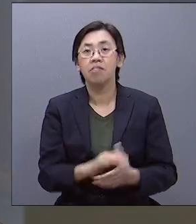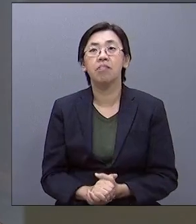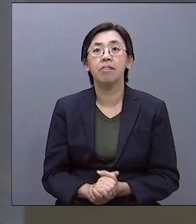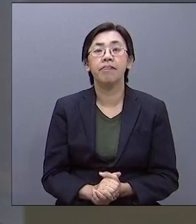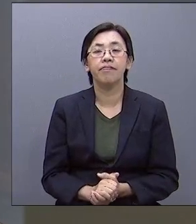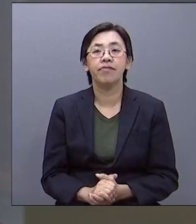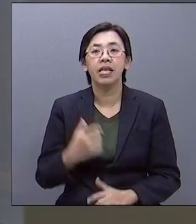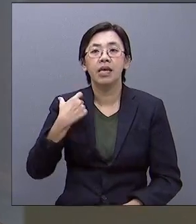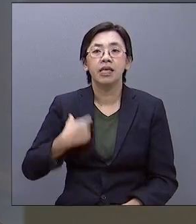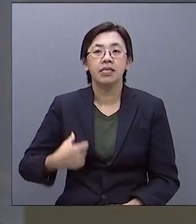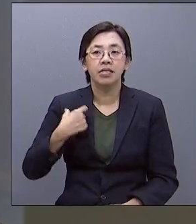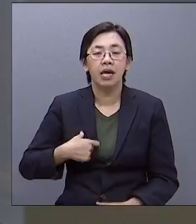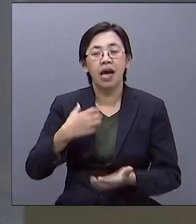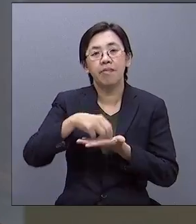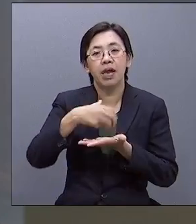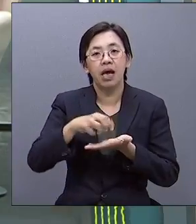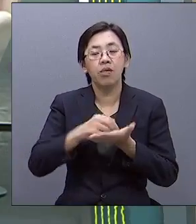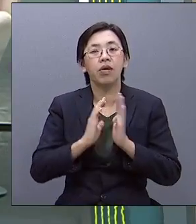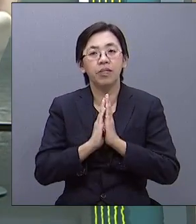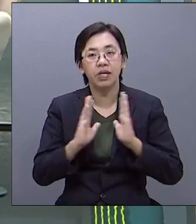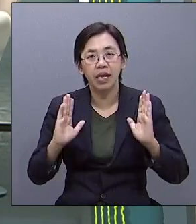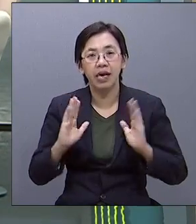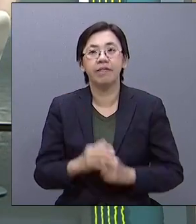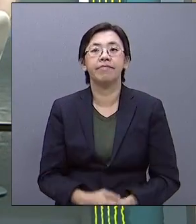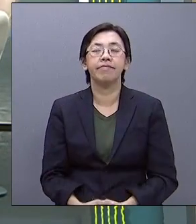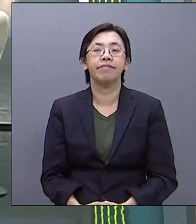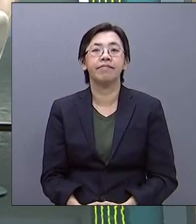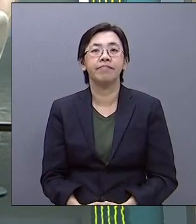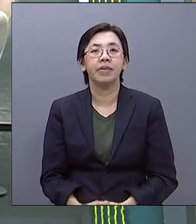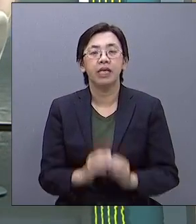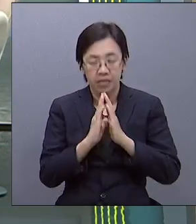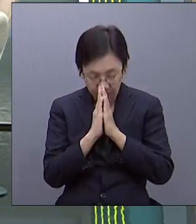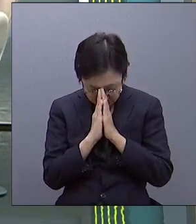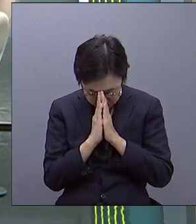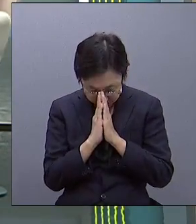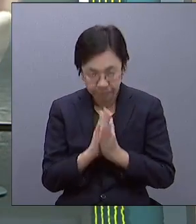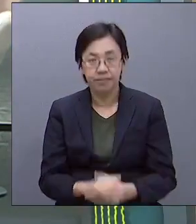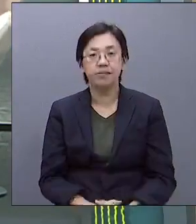วิรัติหวังปิติพานิชที่มารู้ทันกันได้กับเราขอบพระคุณค่ะ ขอบคุณครับทนายครับ สวัสดีค่ะ